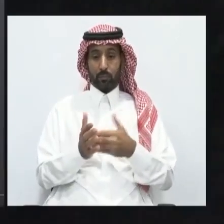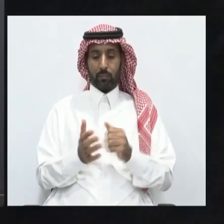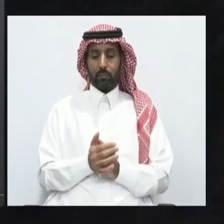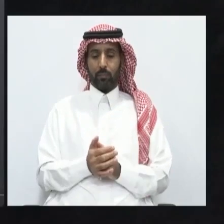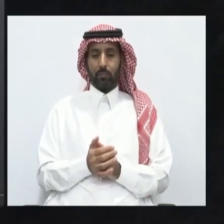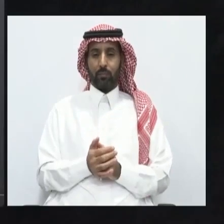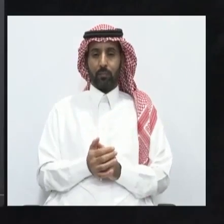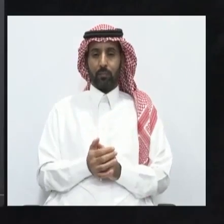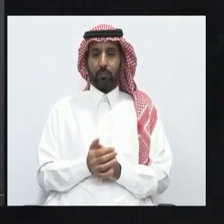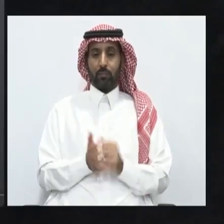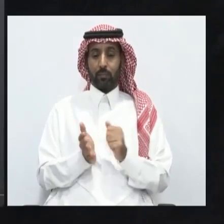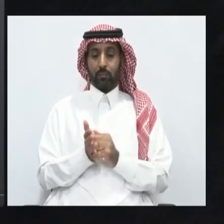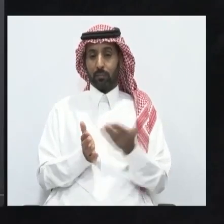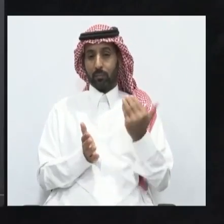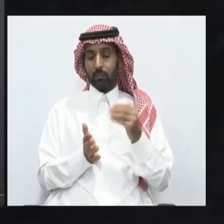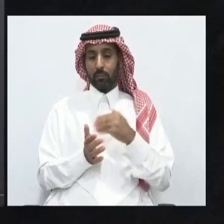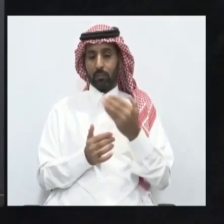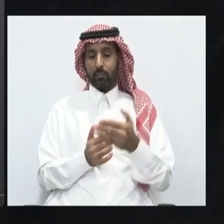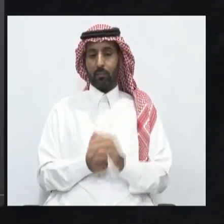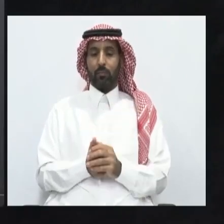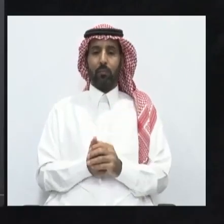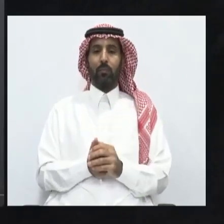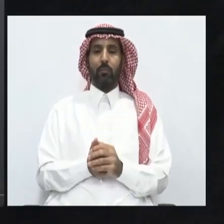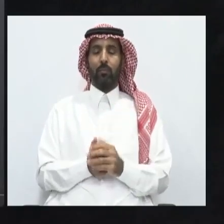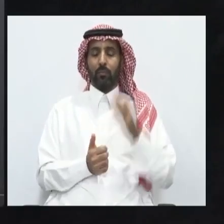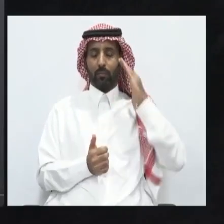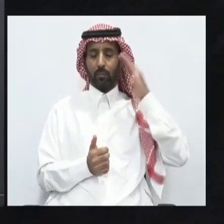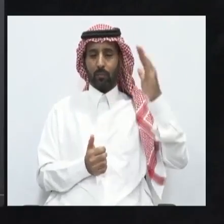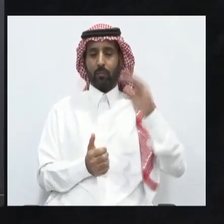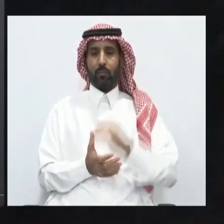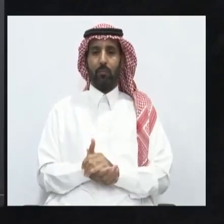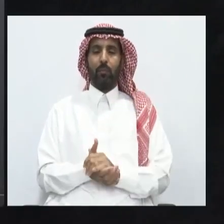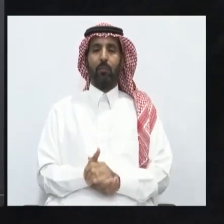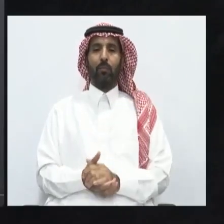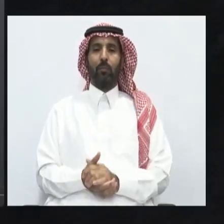الى نهايه درسنا لهذا اليوم شكرا لكم لحسن استماعكم والسلام عليكم ورحمه الله وبركاته